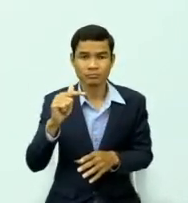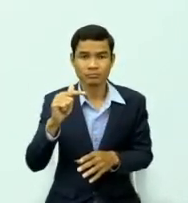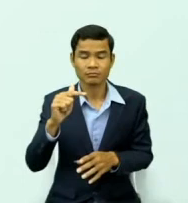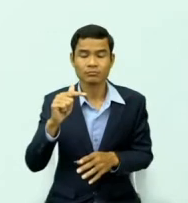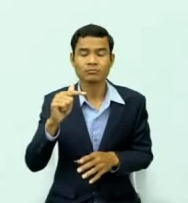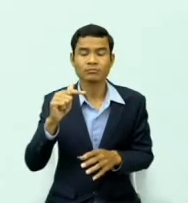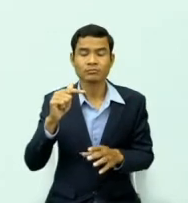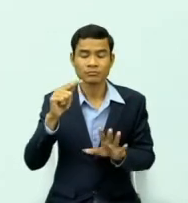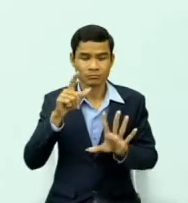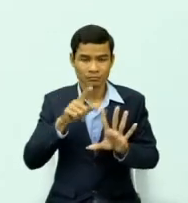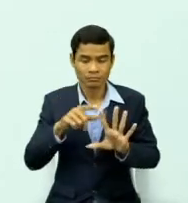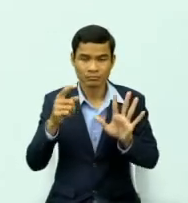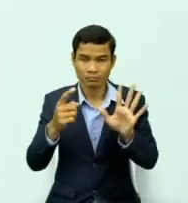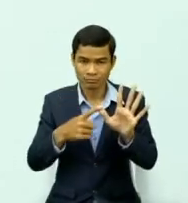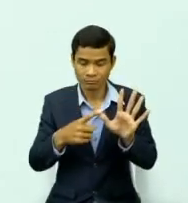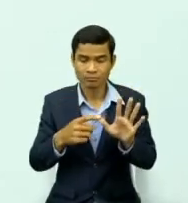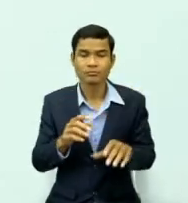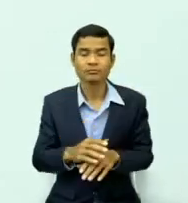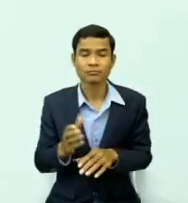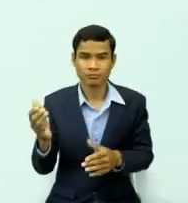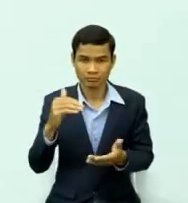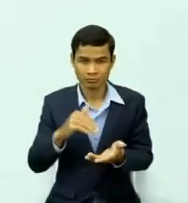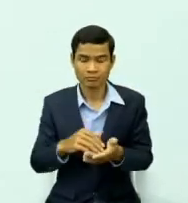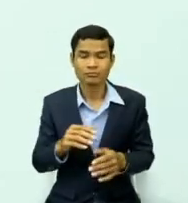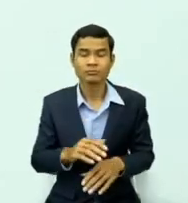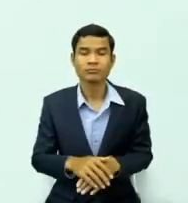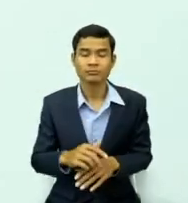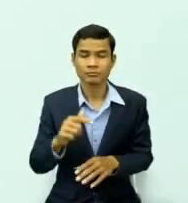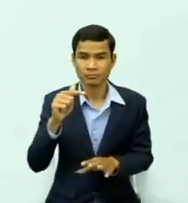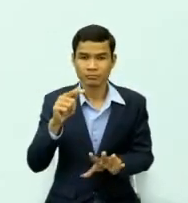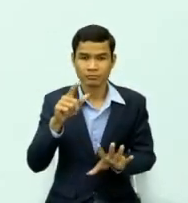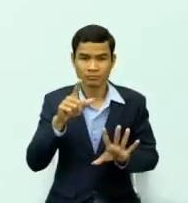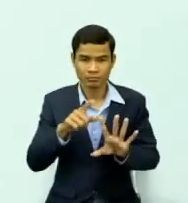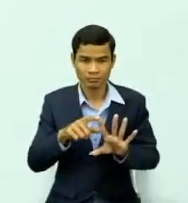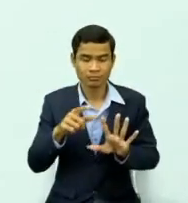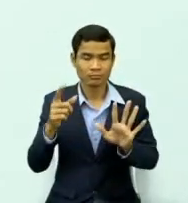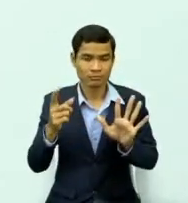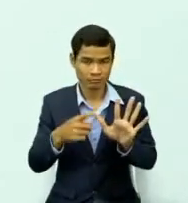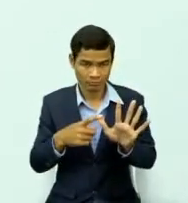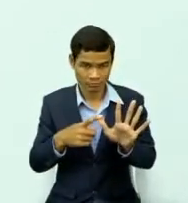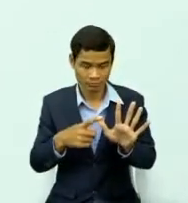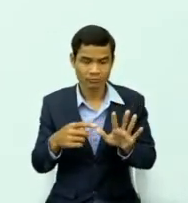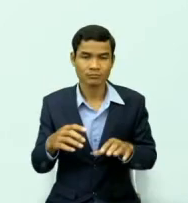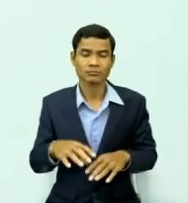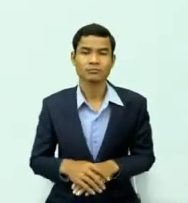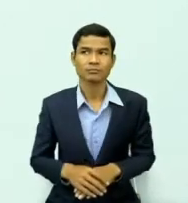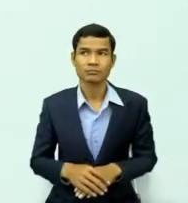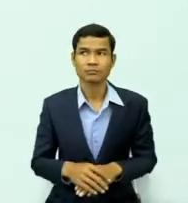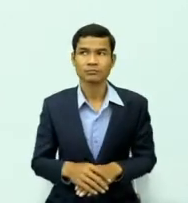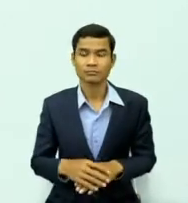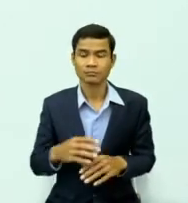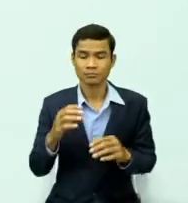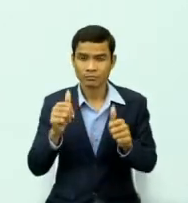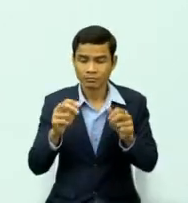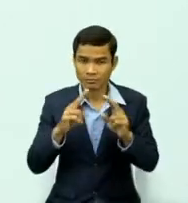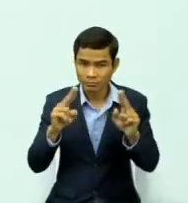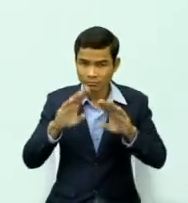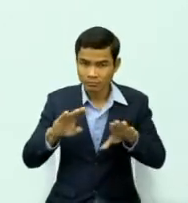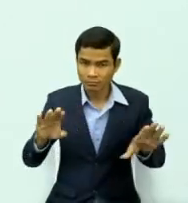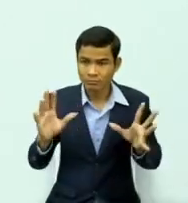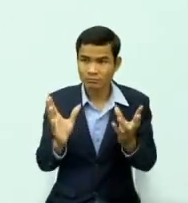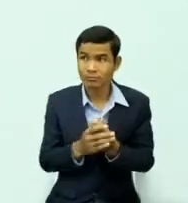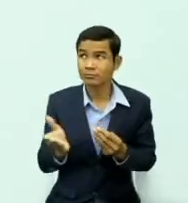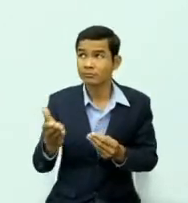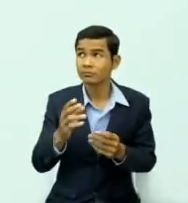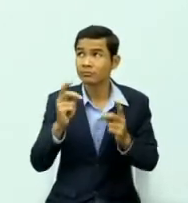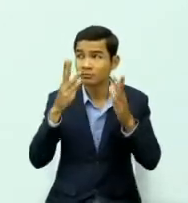á nga chà đoàn tiết ngò á nga Chà, là anh cất nè